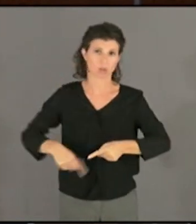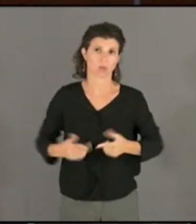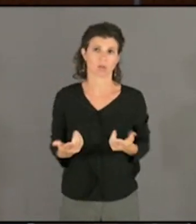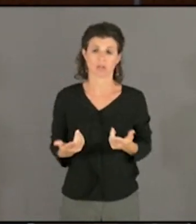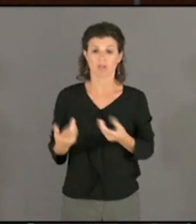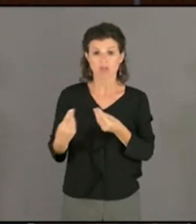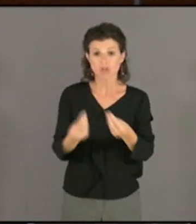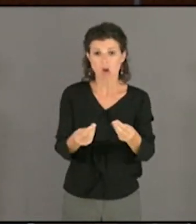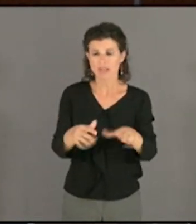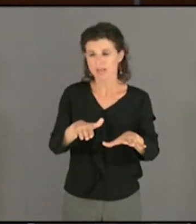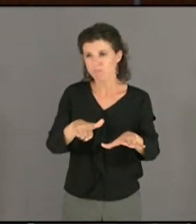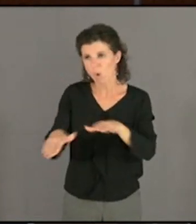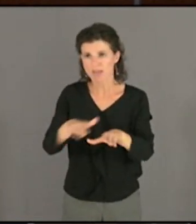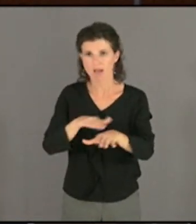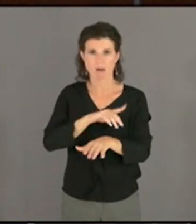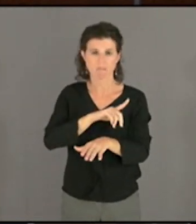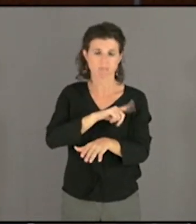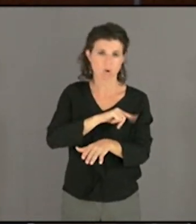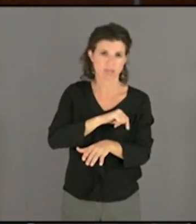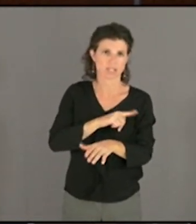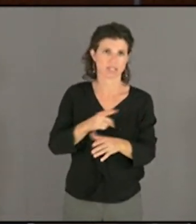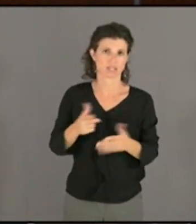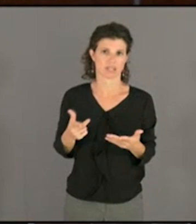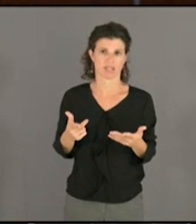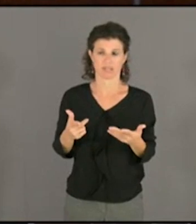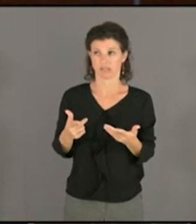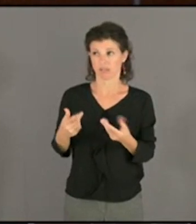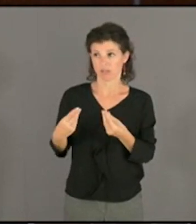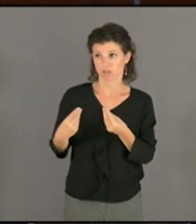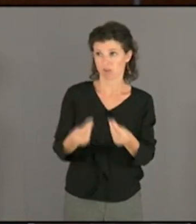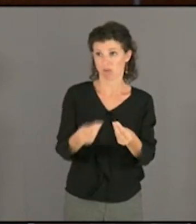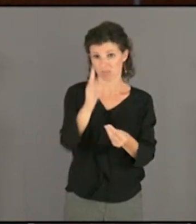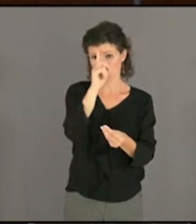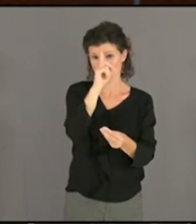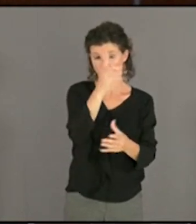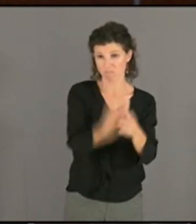moyens en matière de police et de la mobilisation en matière de justice. Allez.